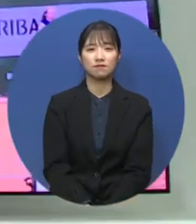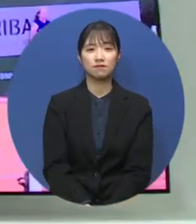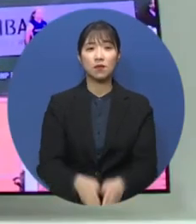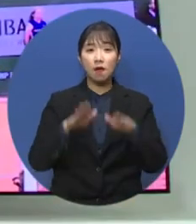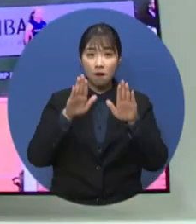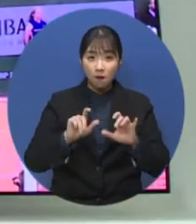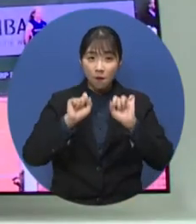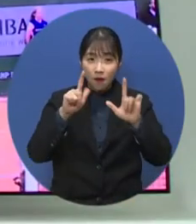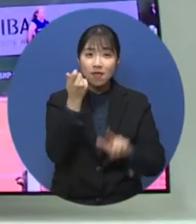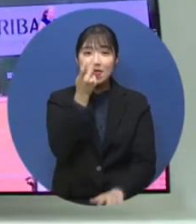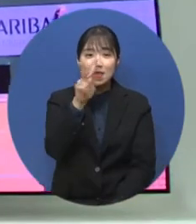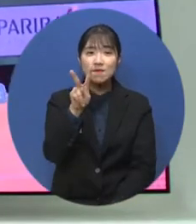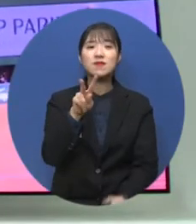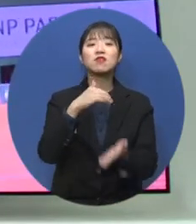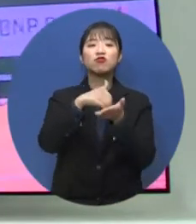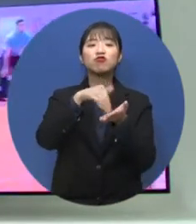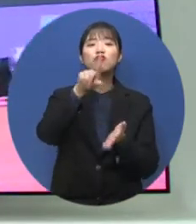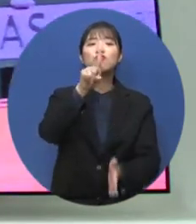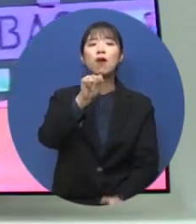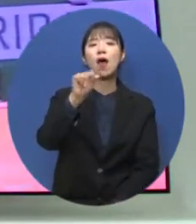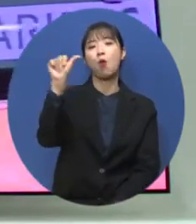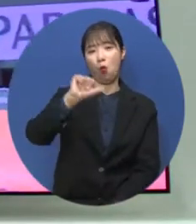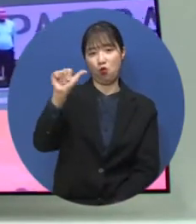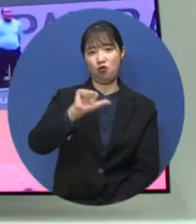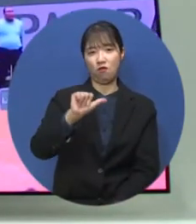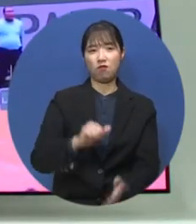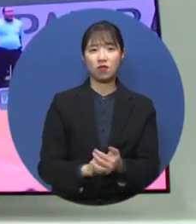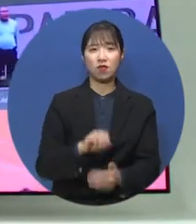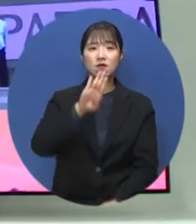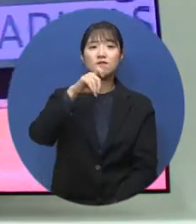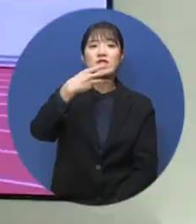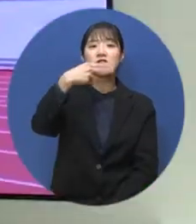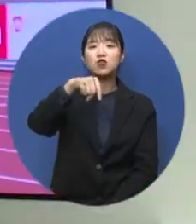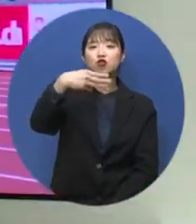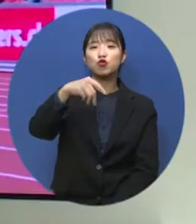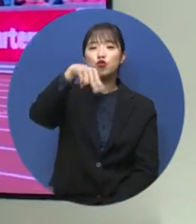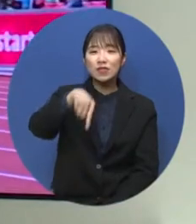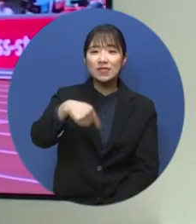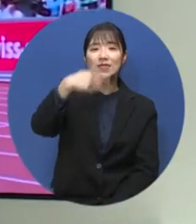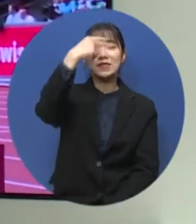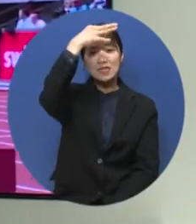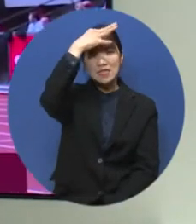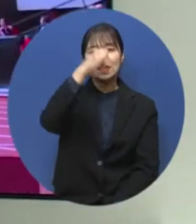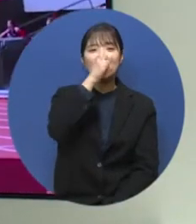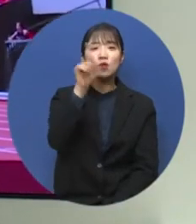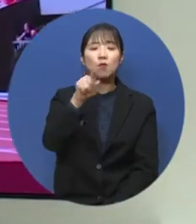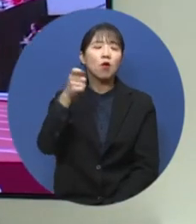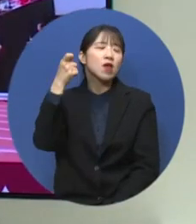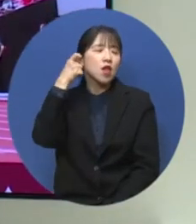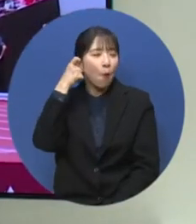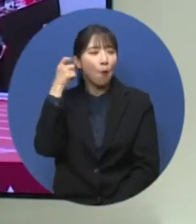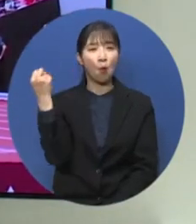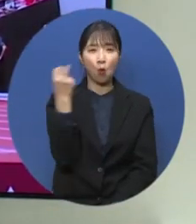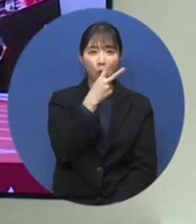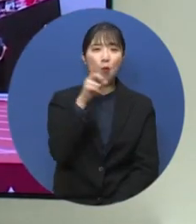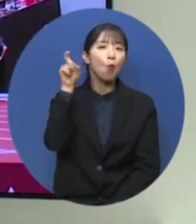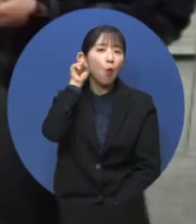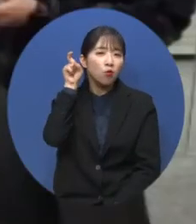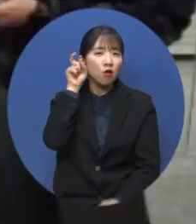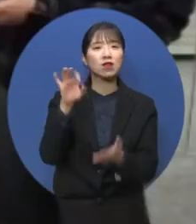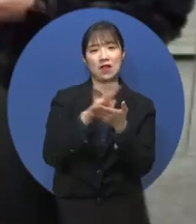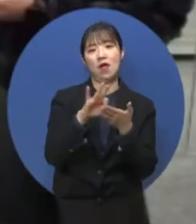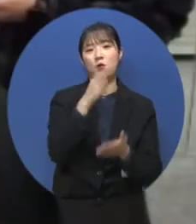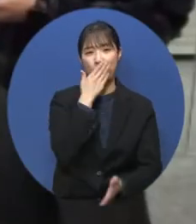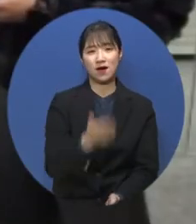올해 보급되는 TV는 총 1만 5천 대로 블루투스 기능을 탑재해 무선 이어폰과 보청기 활용이 가능한 것이